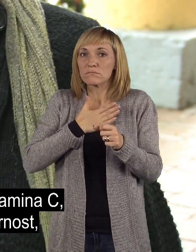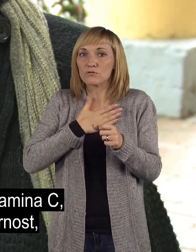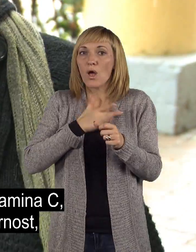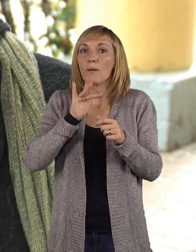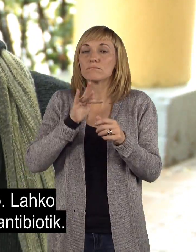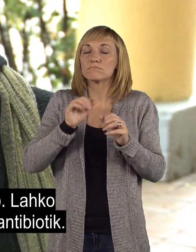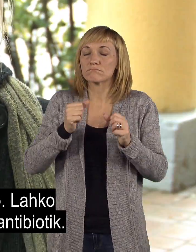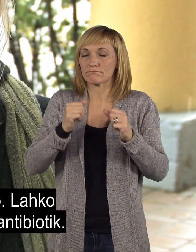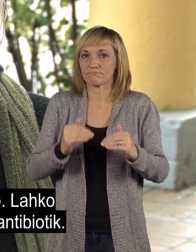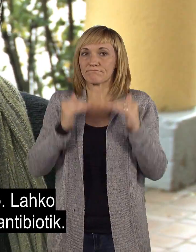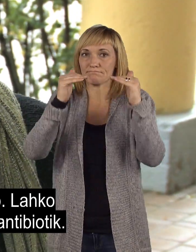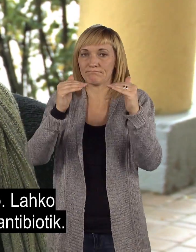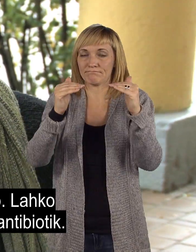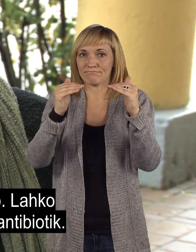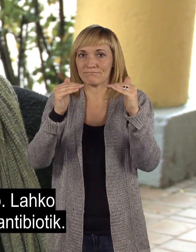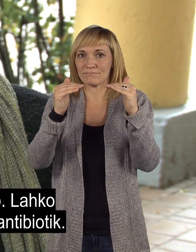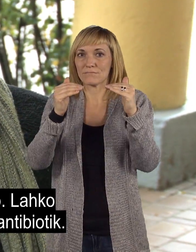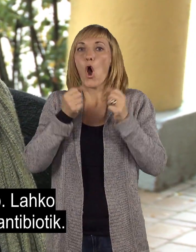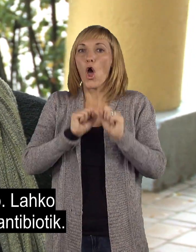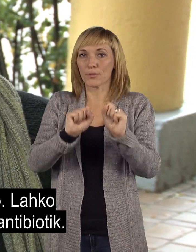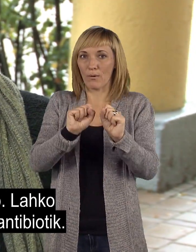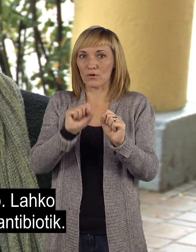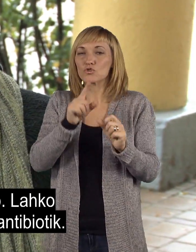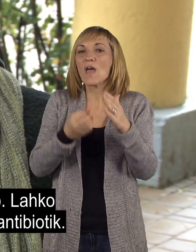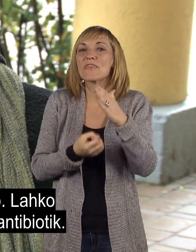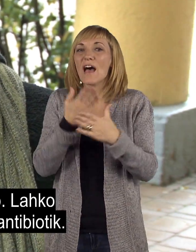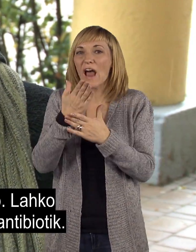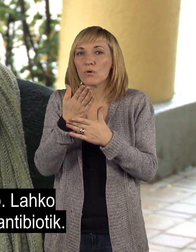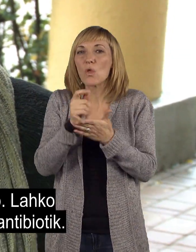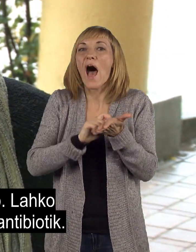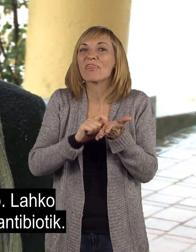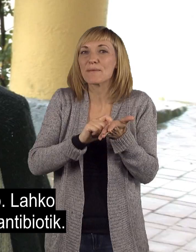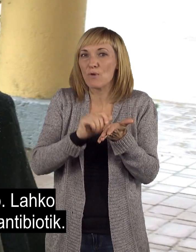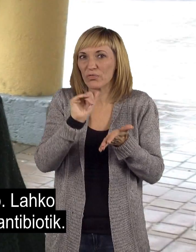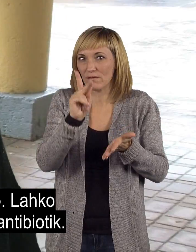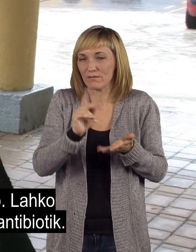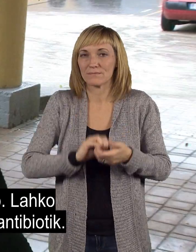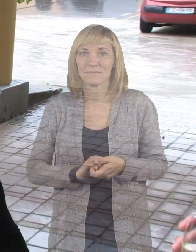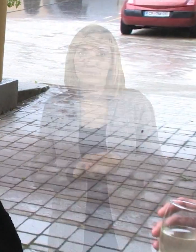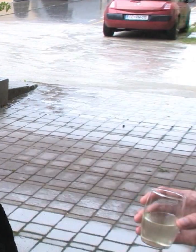odpornost, antibakterijsko delujejo, v bistvu je to naravni antibiotik.